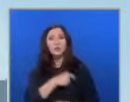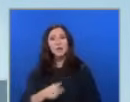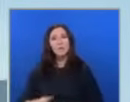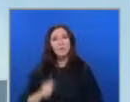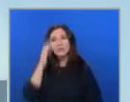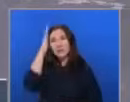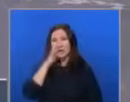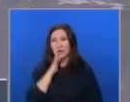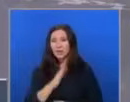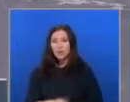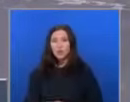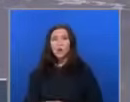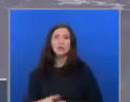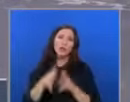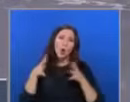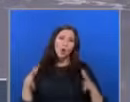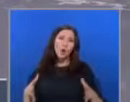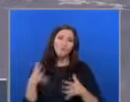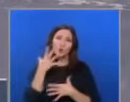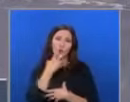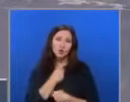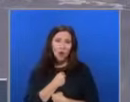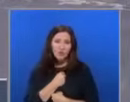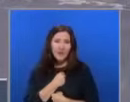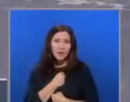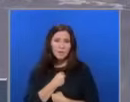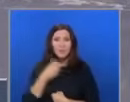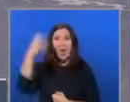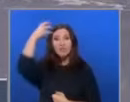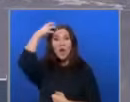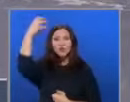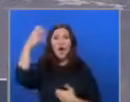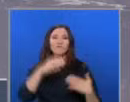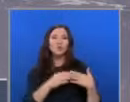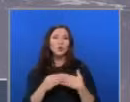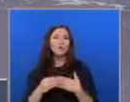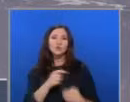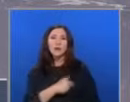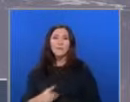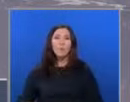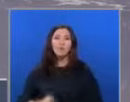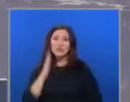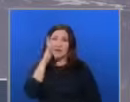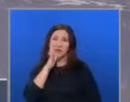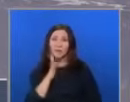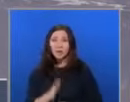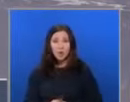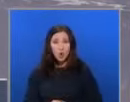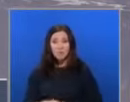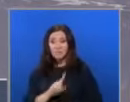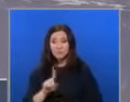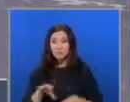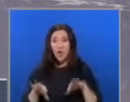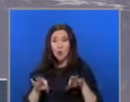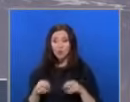Република Северна Македония. За огромно разочарование, държавното ръководство на Република Северна Македония не